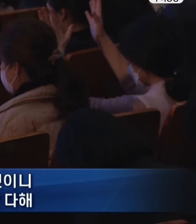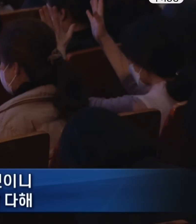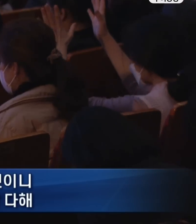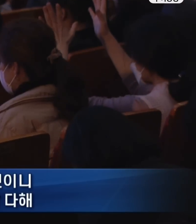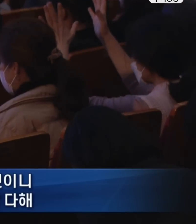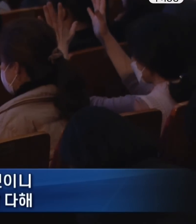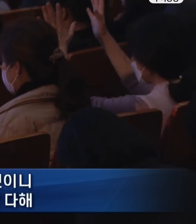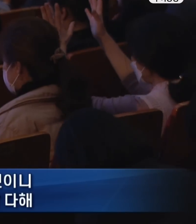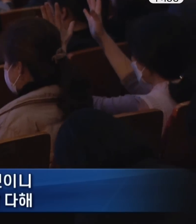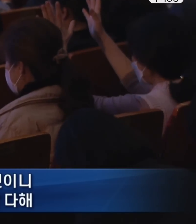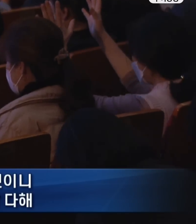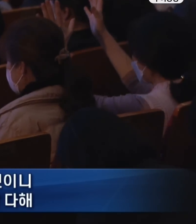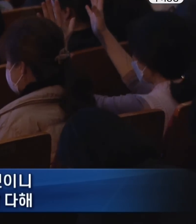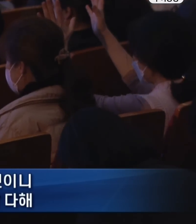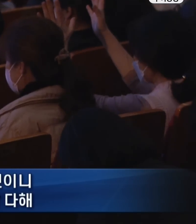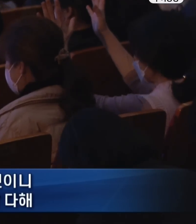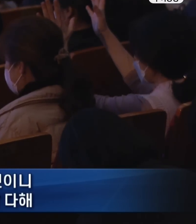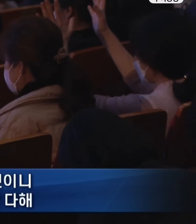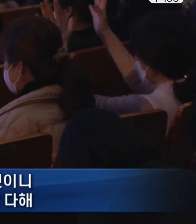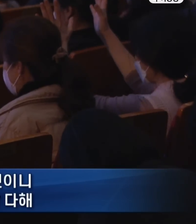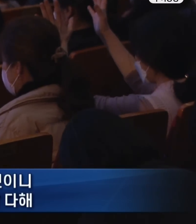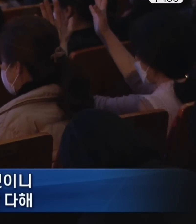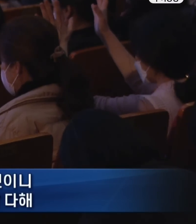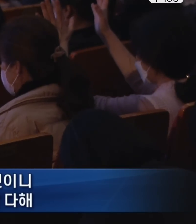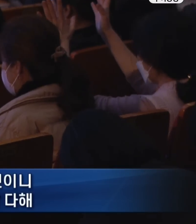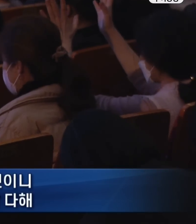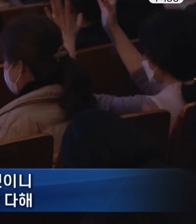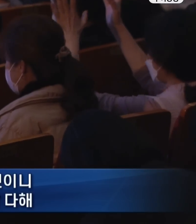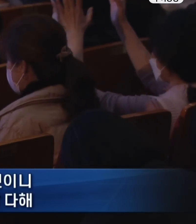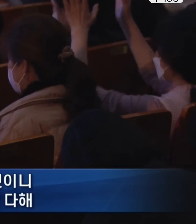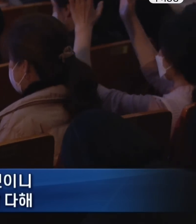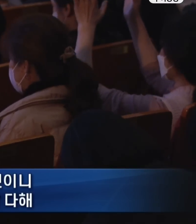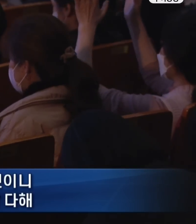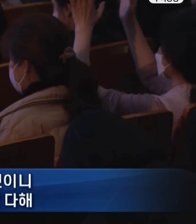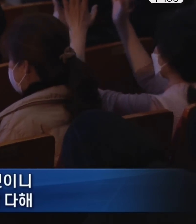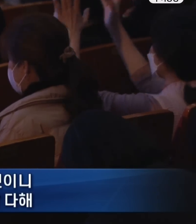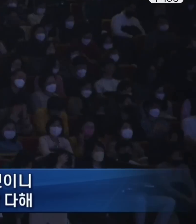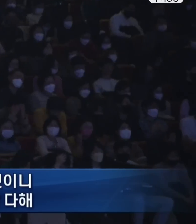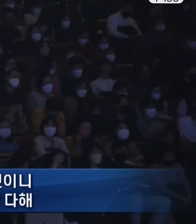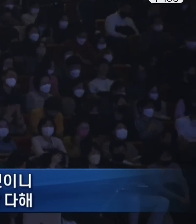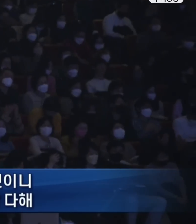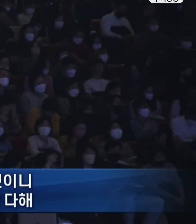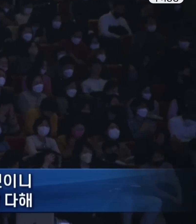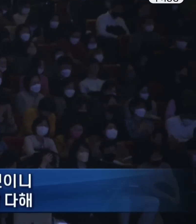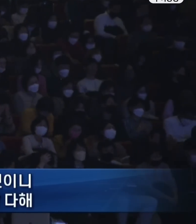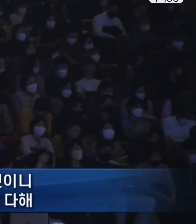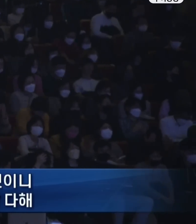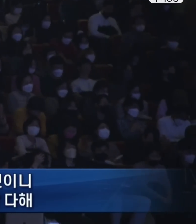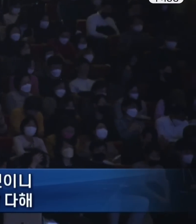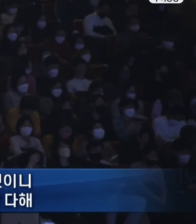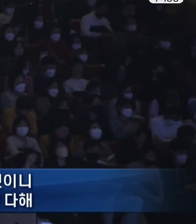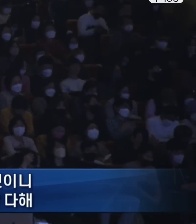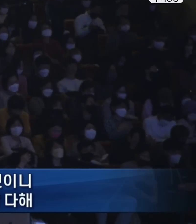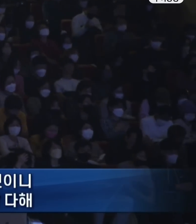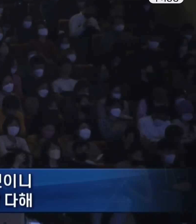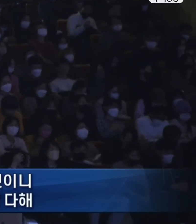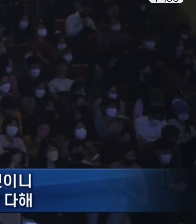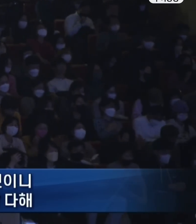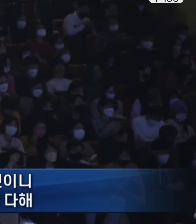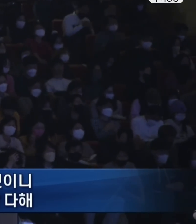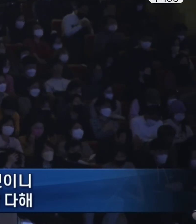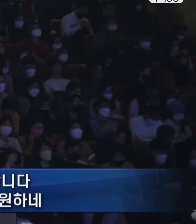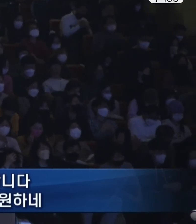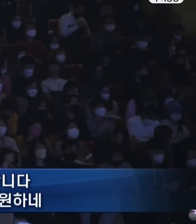하나님이여 두려운 자의 모습이 아니라 가장 영광스러운 모습으로 가장 아름다운 모습으로 내가